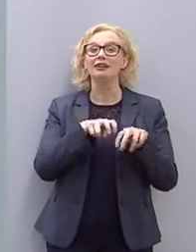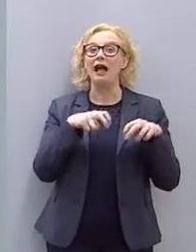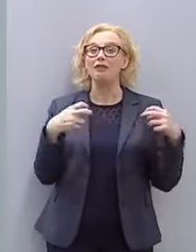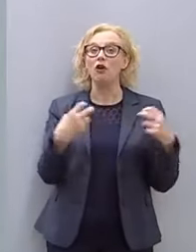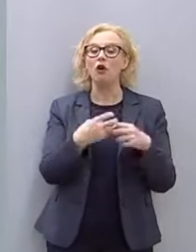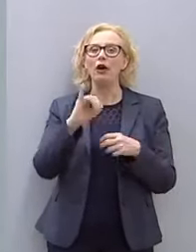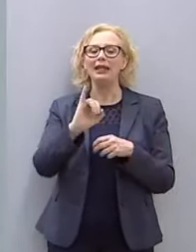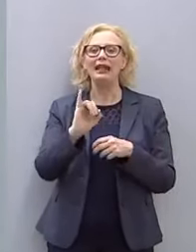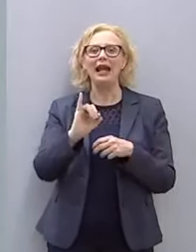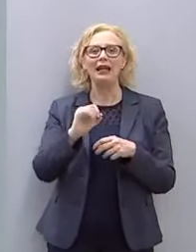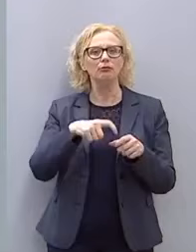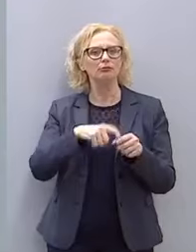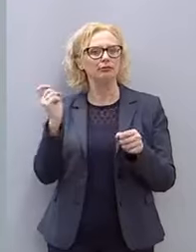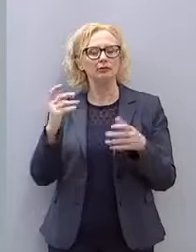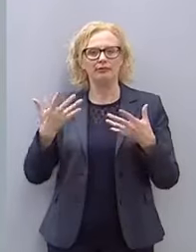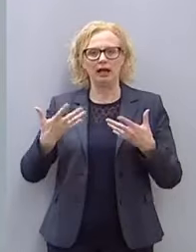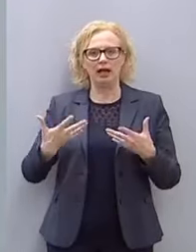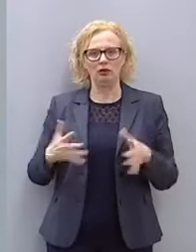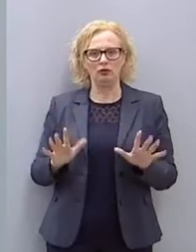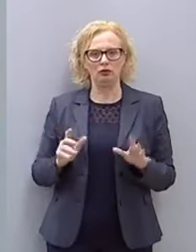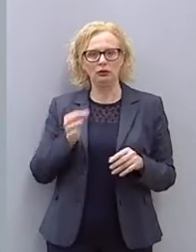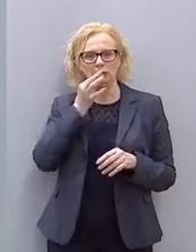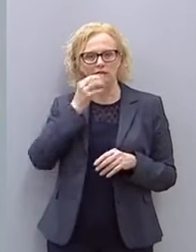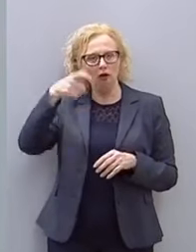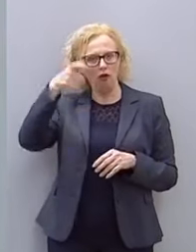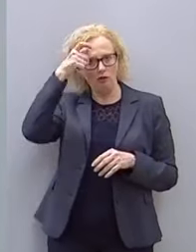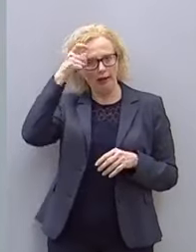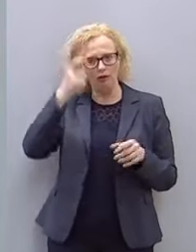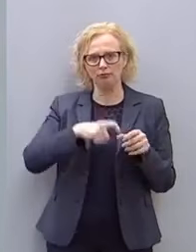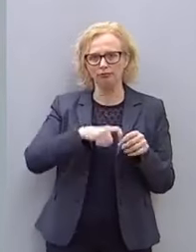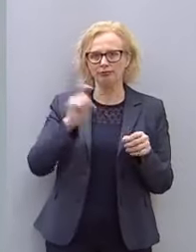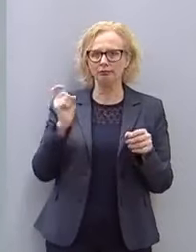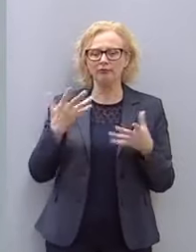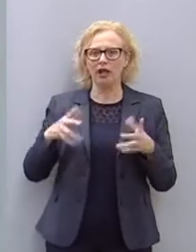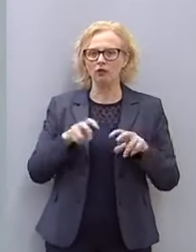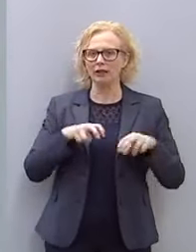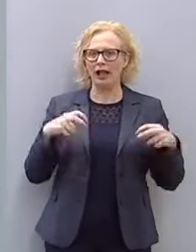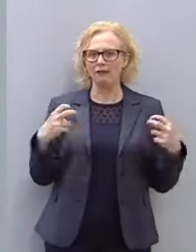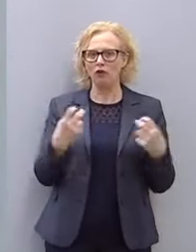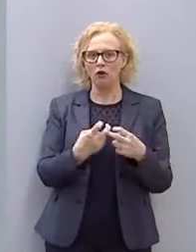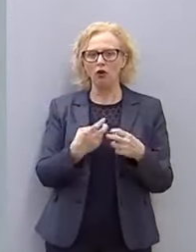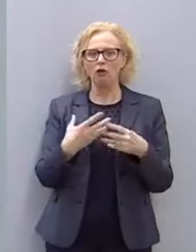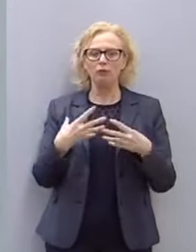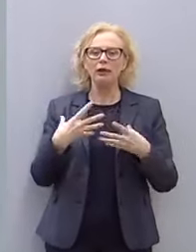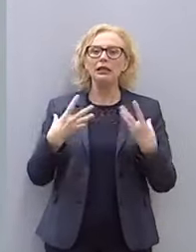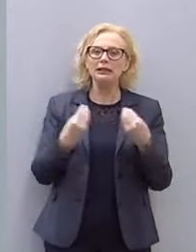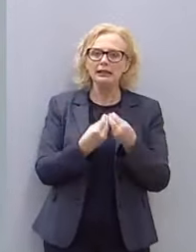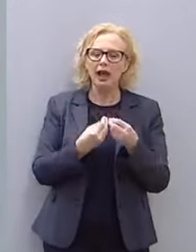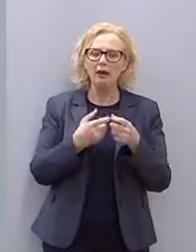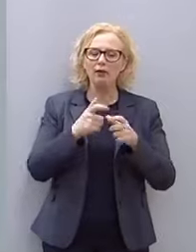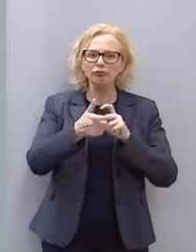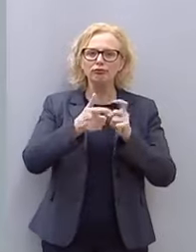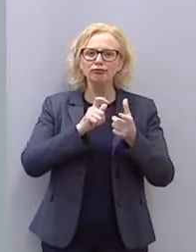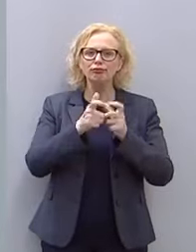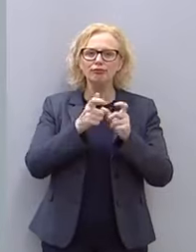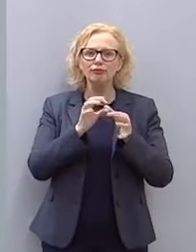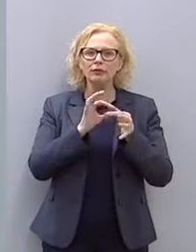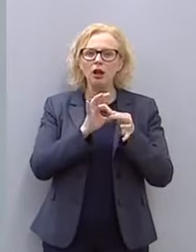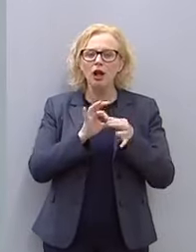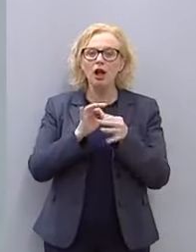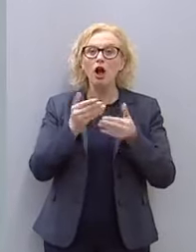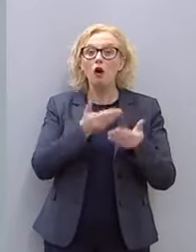sua scelta quindi ovviamente del governo nazionale dai nostri tavoli non ha voluto continuare nella collaborazione